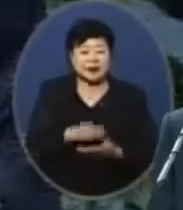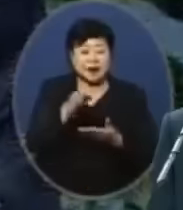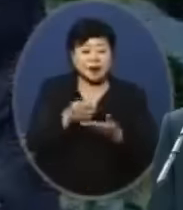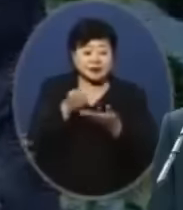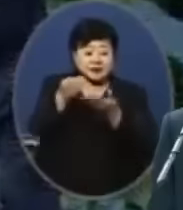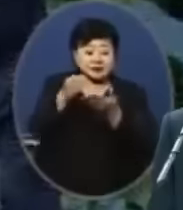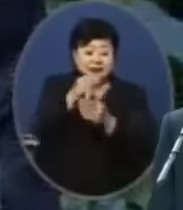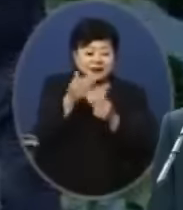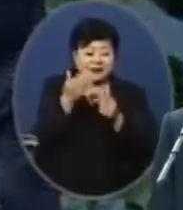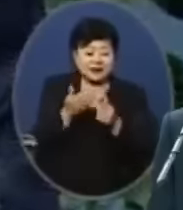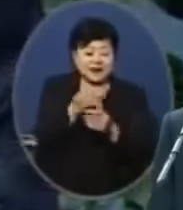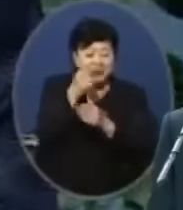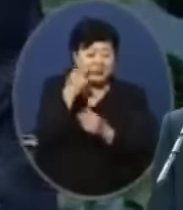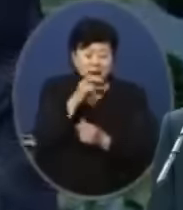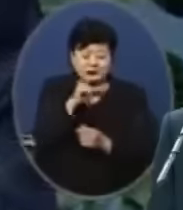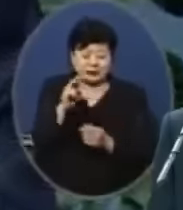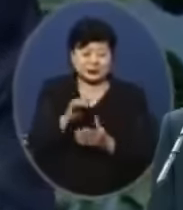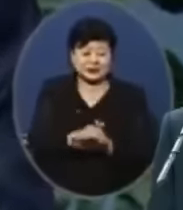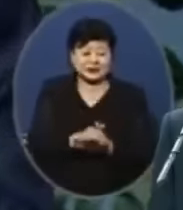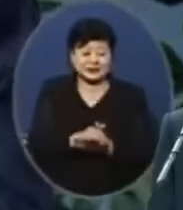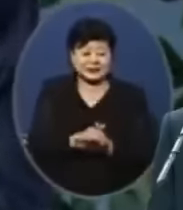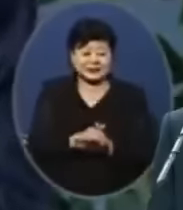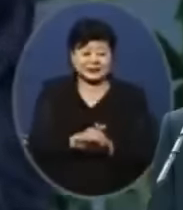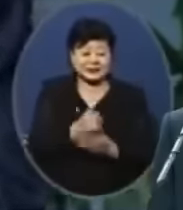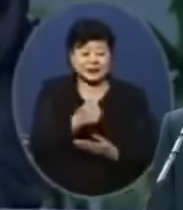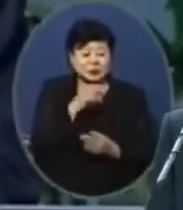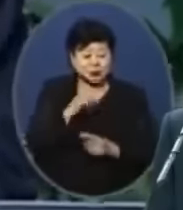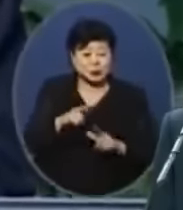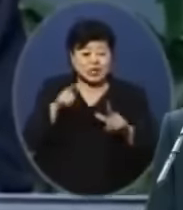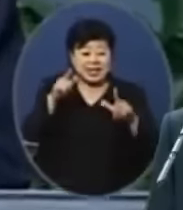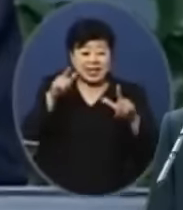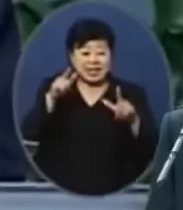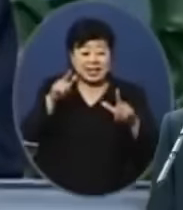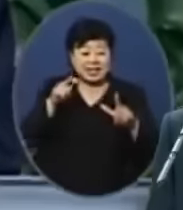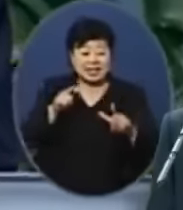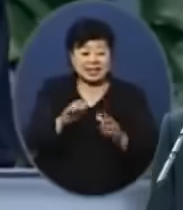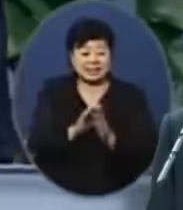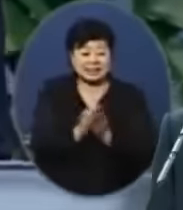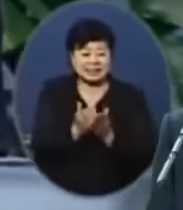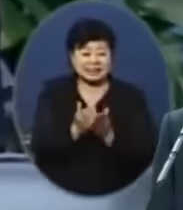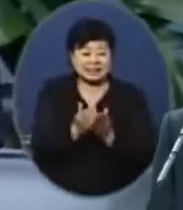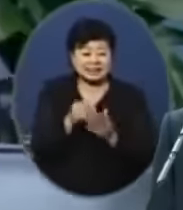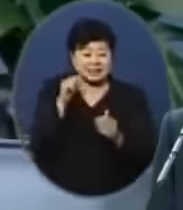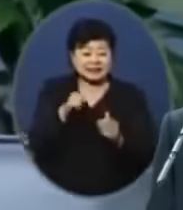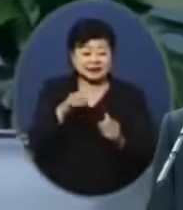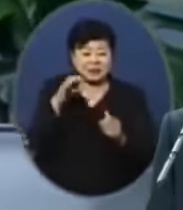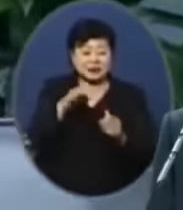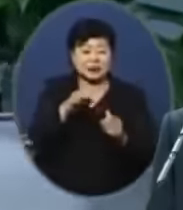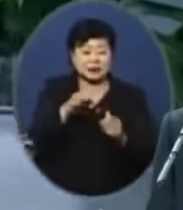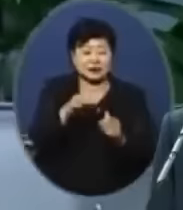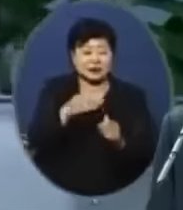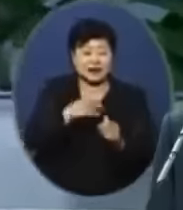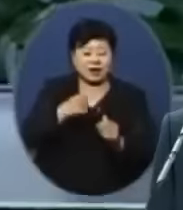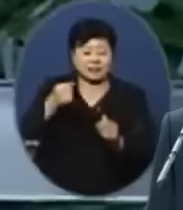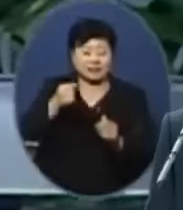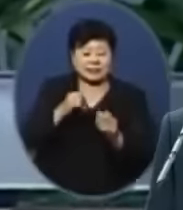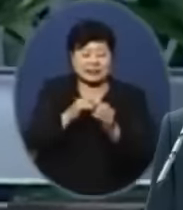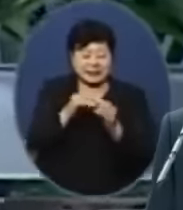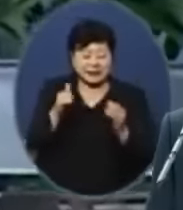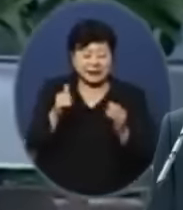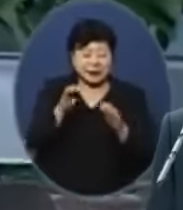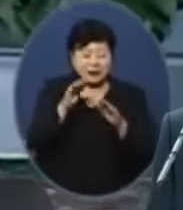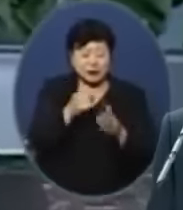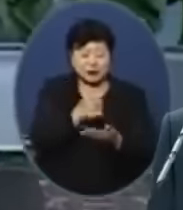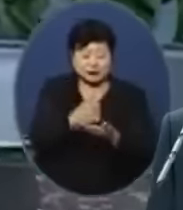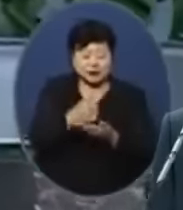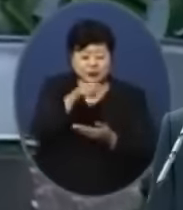하나님께 바치겠습니다. 하나님 우리 아버지, 주님 직접 지명하여 불러서 내 것이라고 하신 백성들이